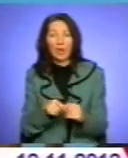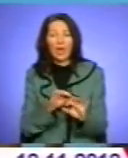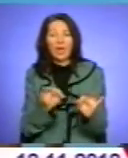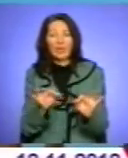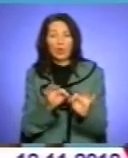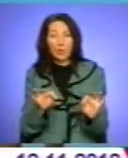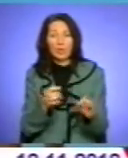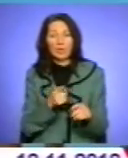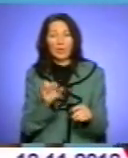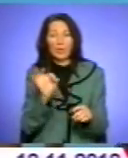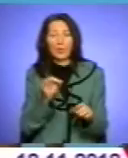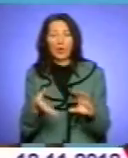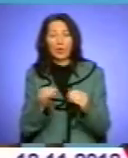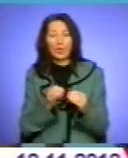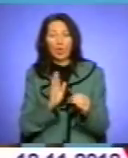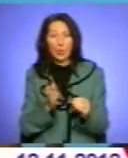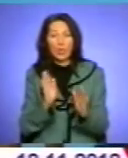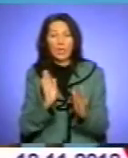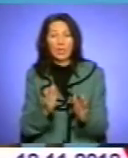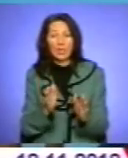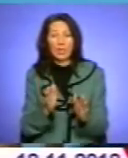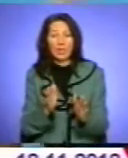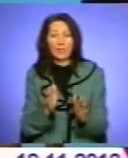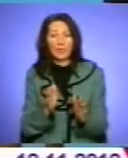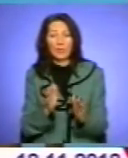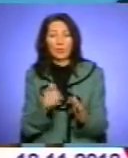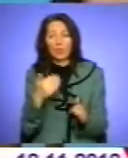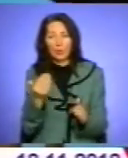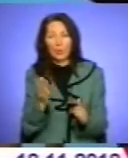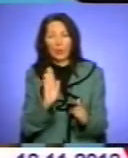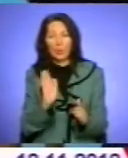Інформація про результат буде тільки тобі.